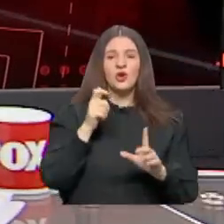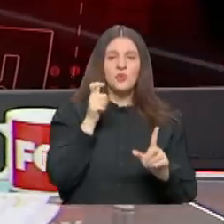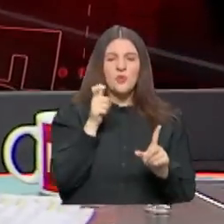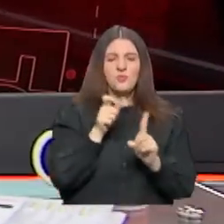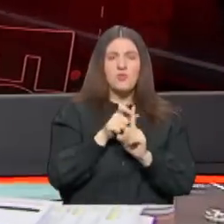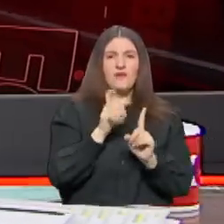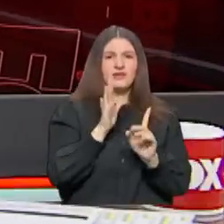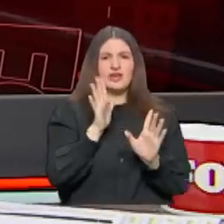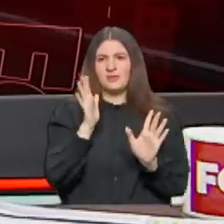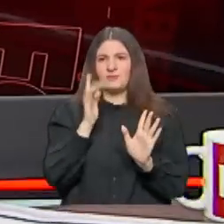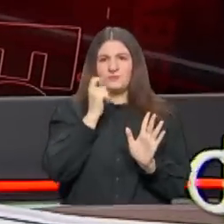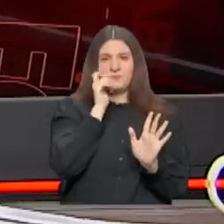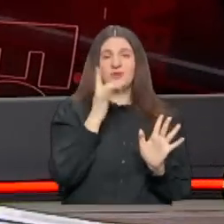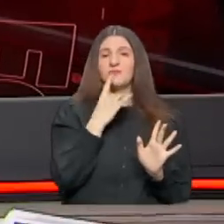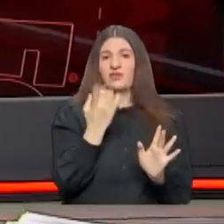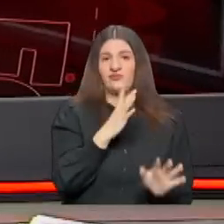bir şey var ya.